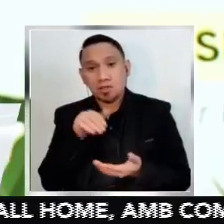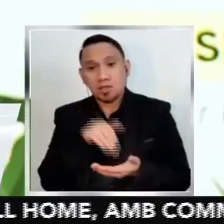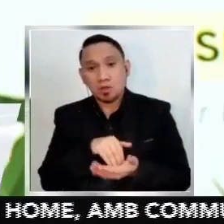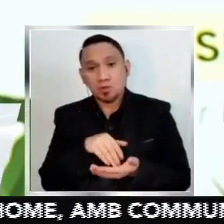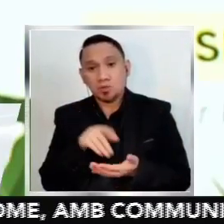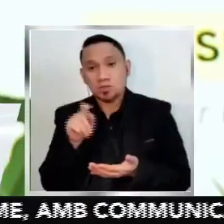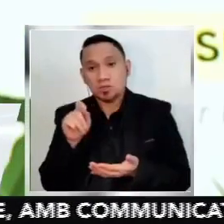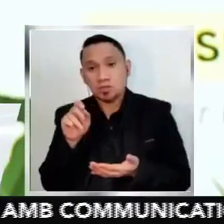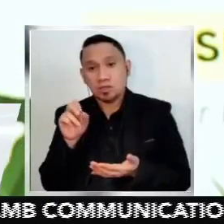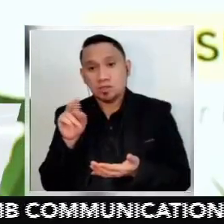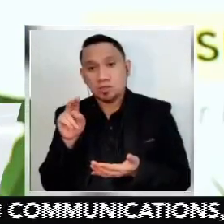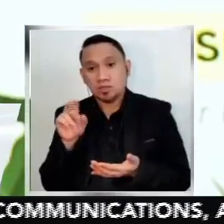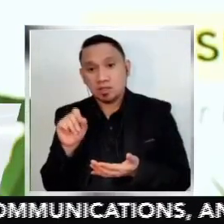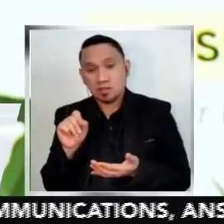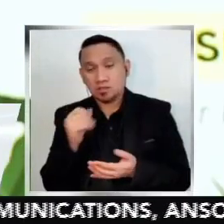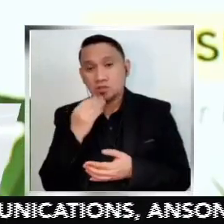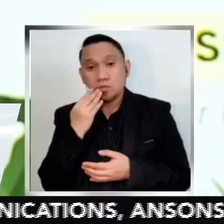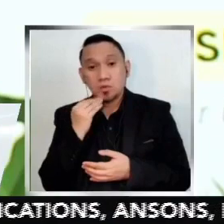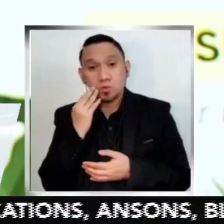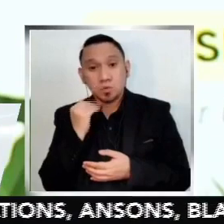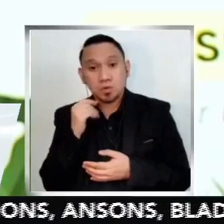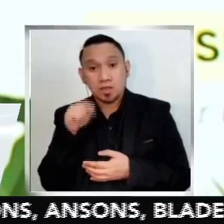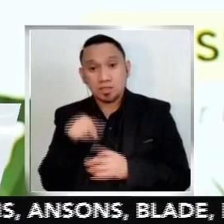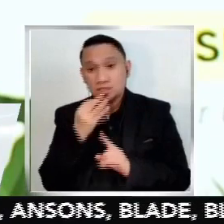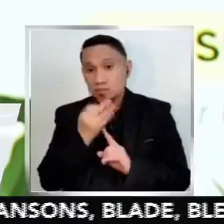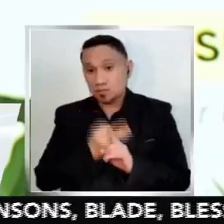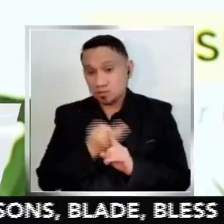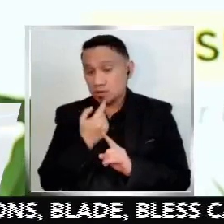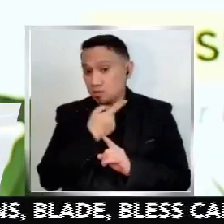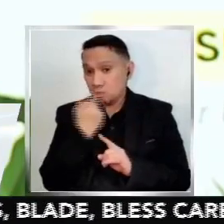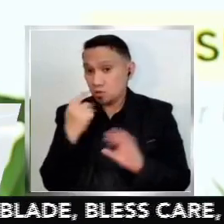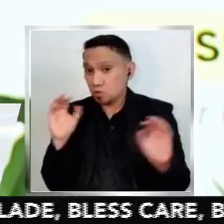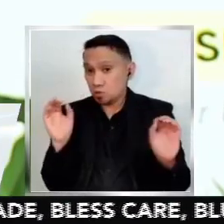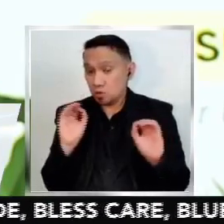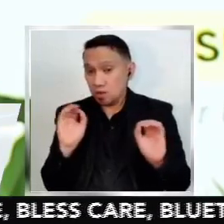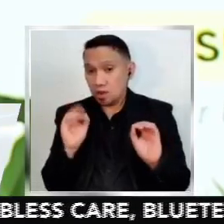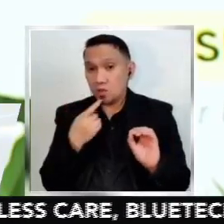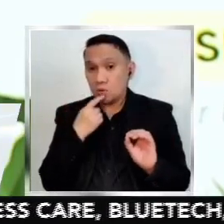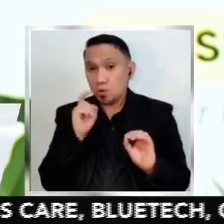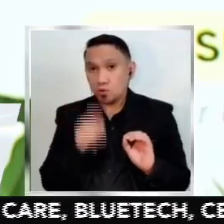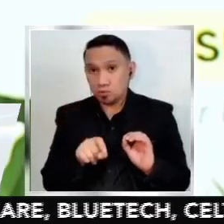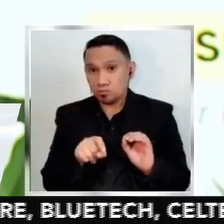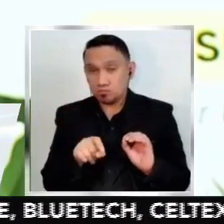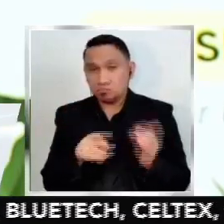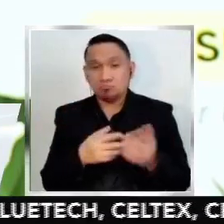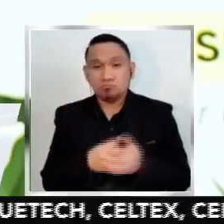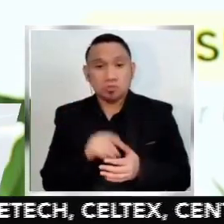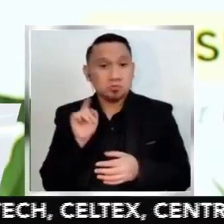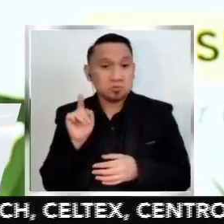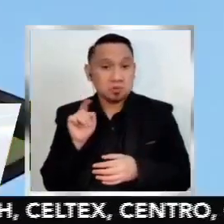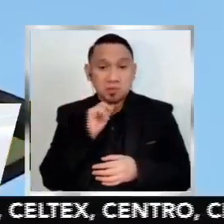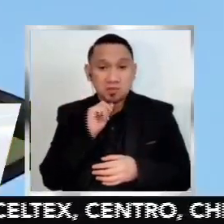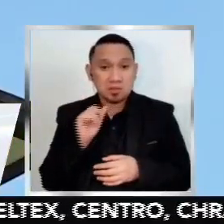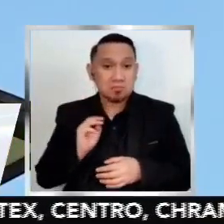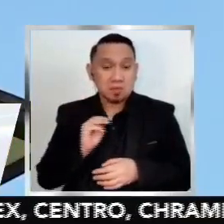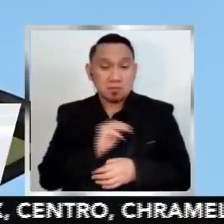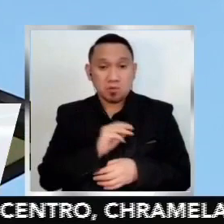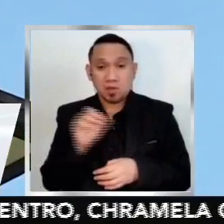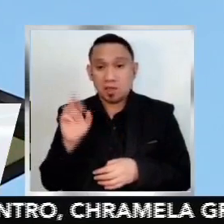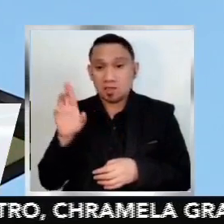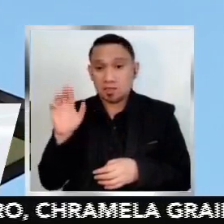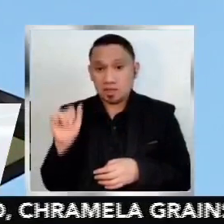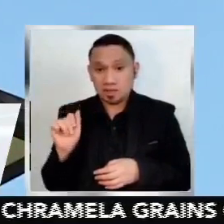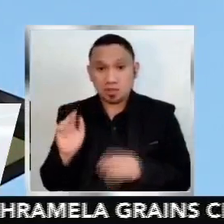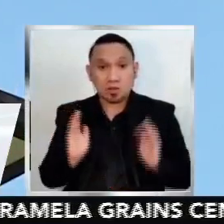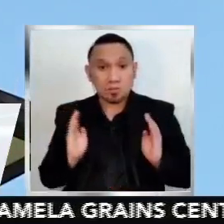asukal nitong Pebrero dahil wala raw inilabas na sugar order para rito. Hindi rin daw miyembro ng Sugar Regulatory Administration Board si